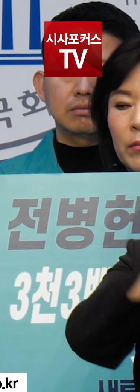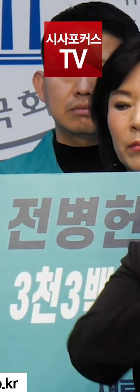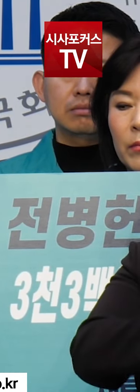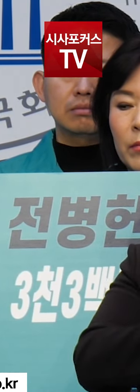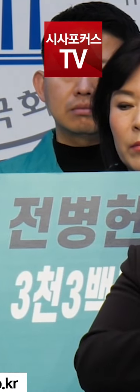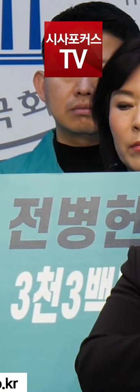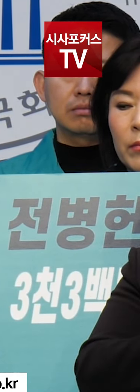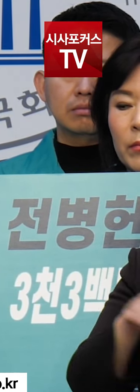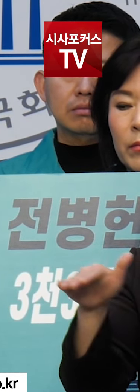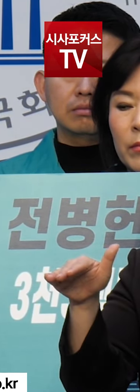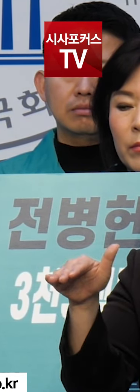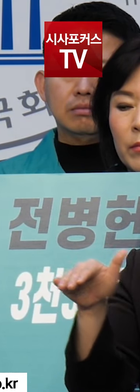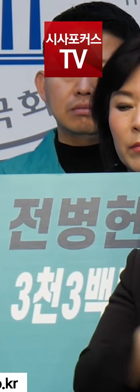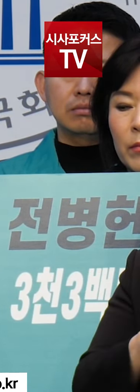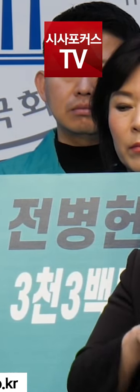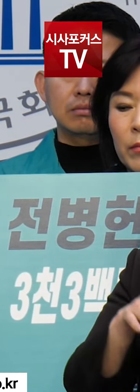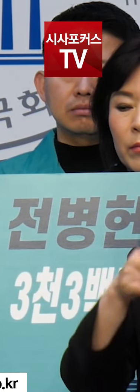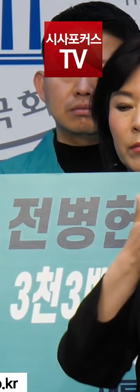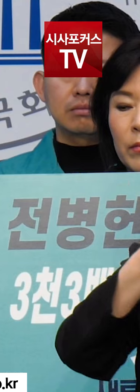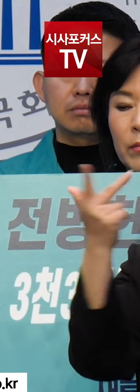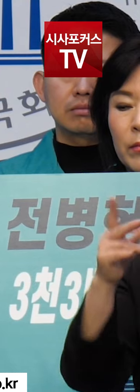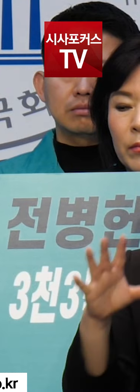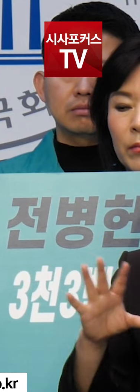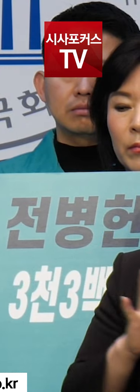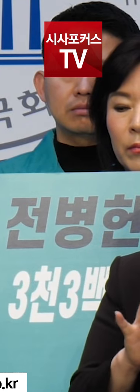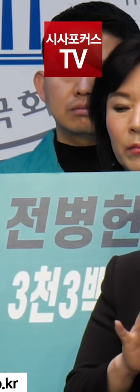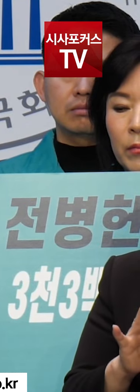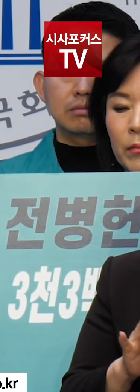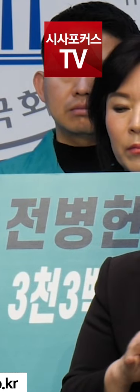문명연대라는 것은 허울 뿐이고 야만적인